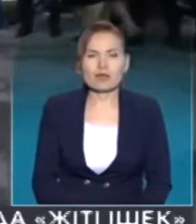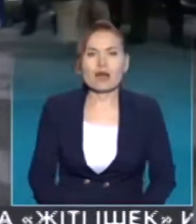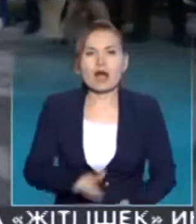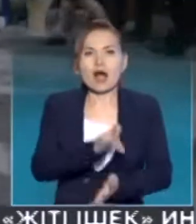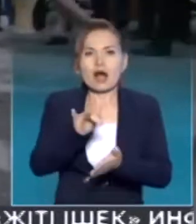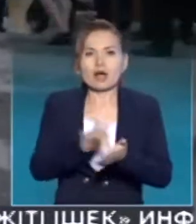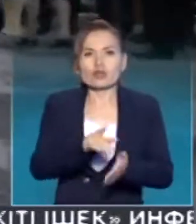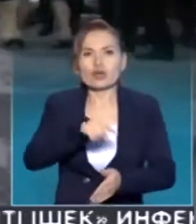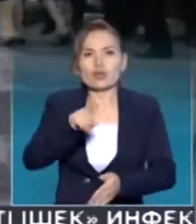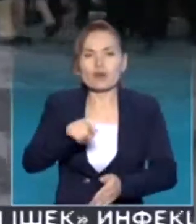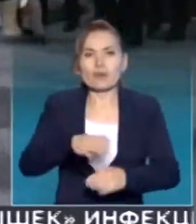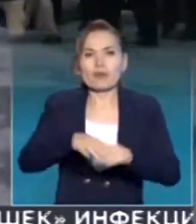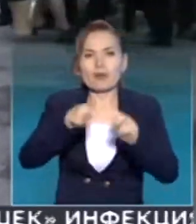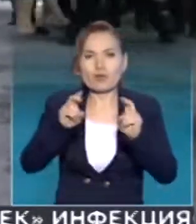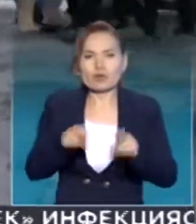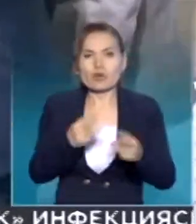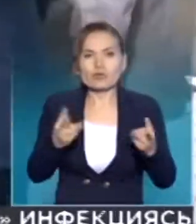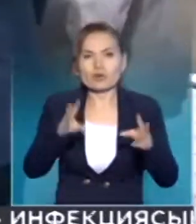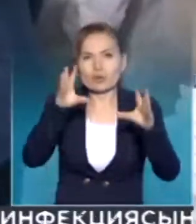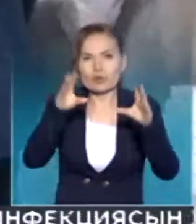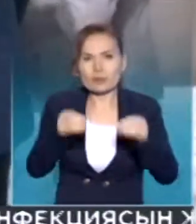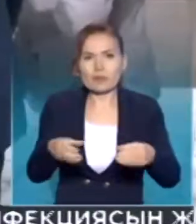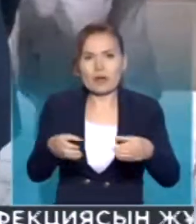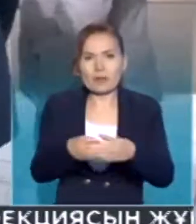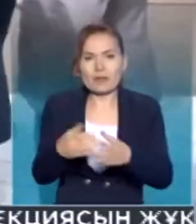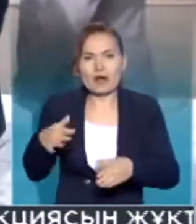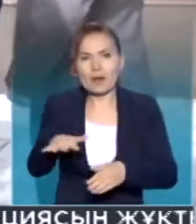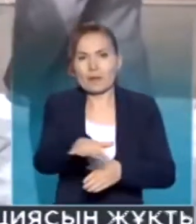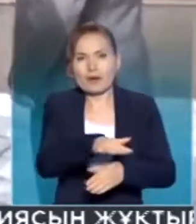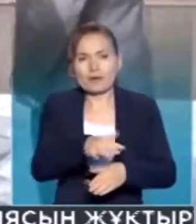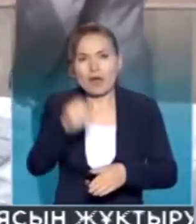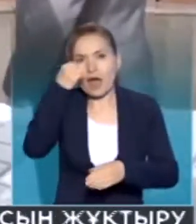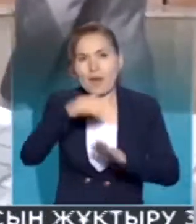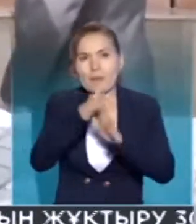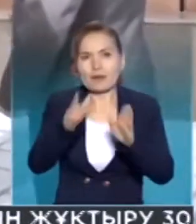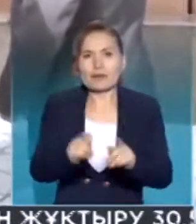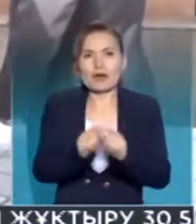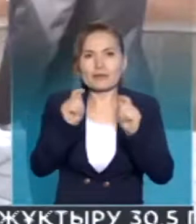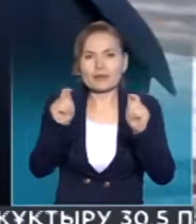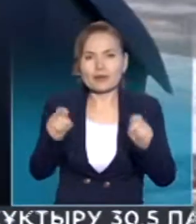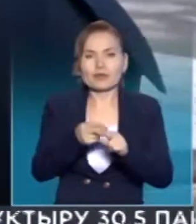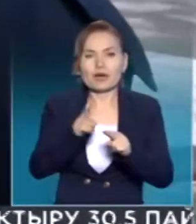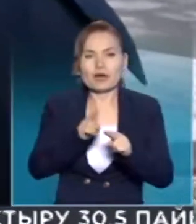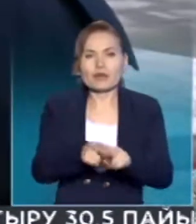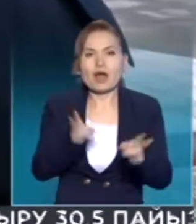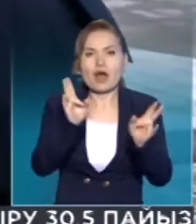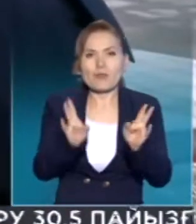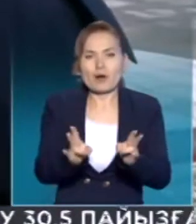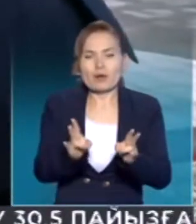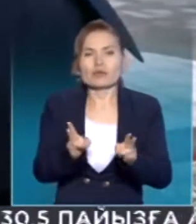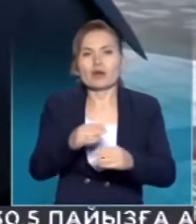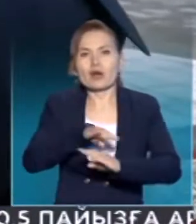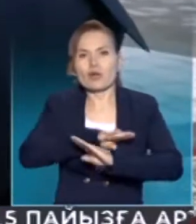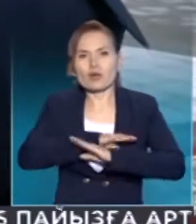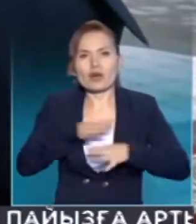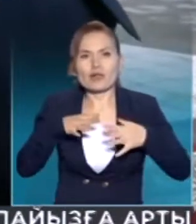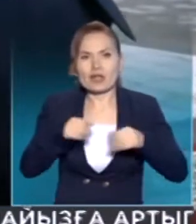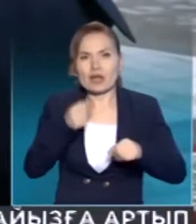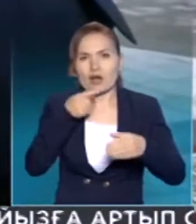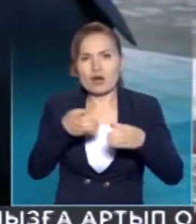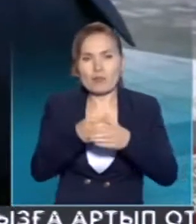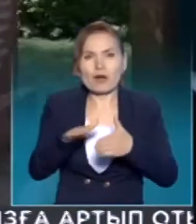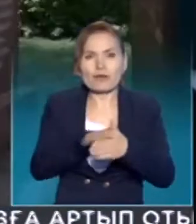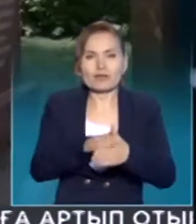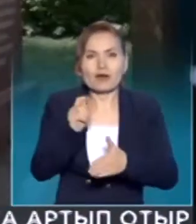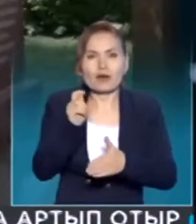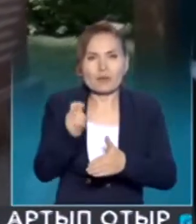Қаладағы нөмірі бірінші мамандандырылған өрт сөндіру бөлімі аумағында ашылған мемориалдық тақтаға опат болған ерлердің есімдері қашалған. Бүгін